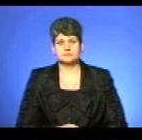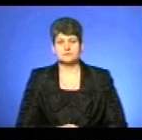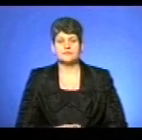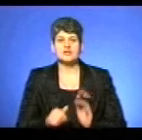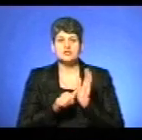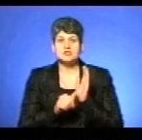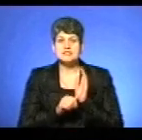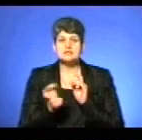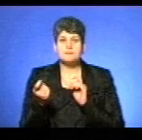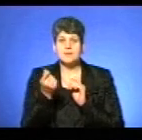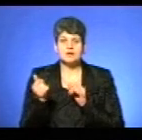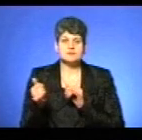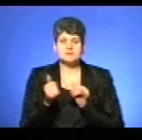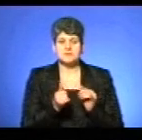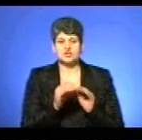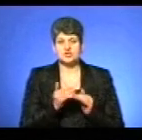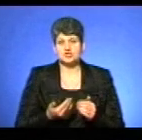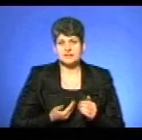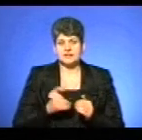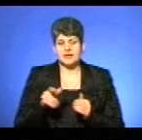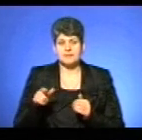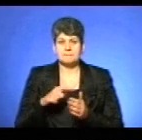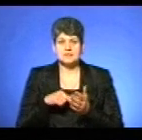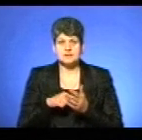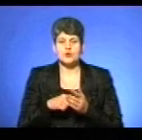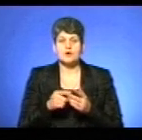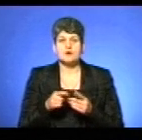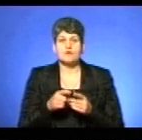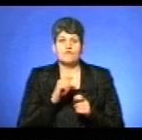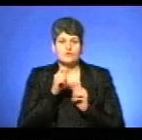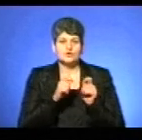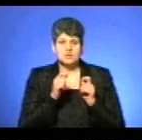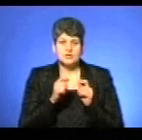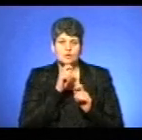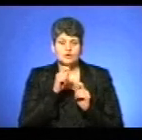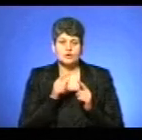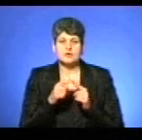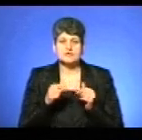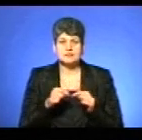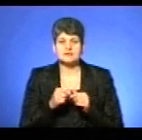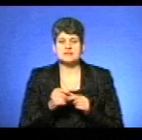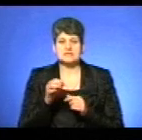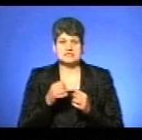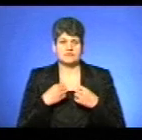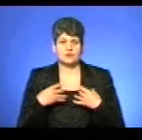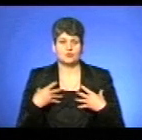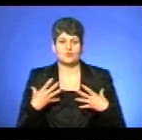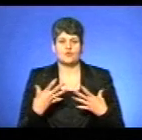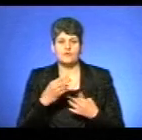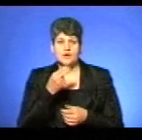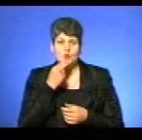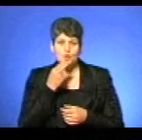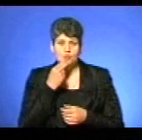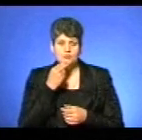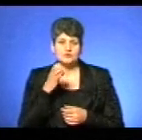Шістдесятьом малозабезпеченим жителям міста вручили подарунки та організували святковий обід у благодійній їдальні Тернопільського центру